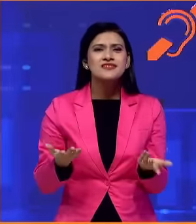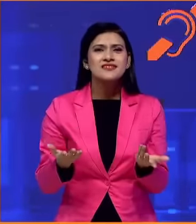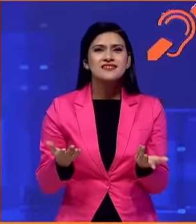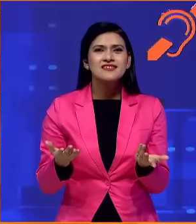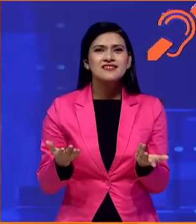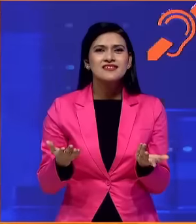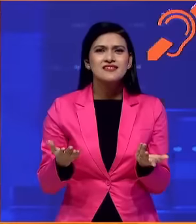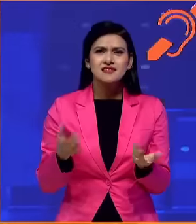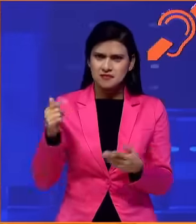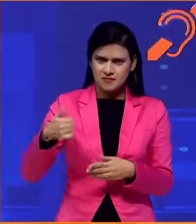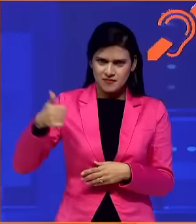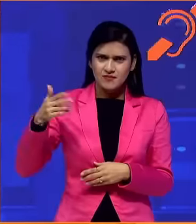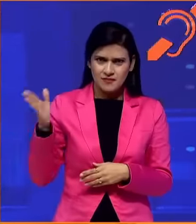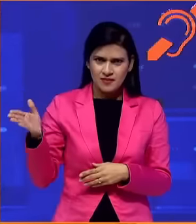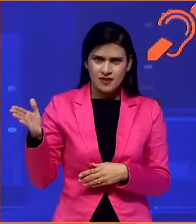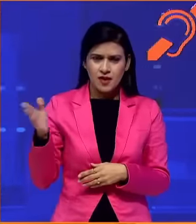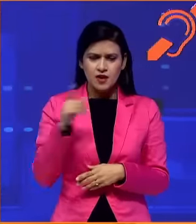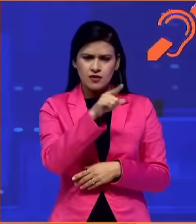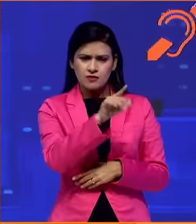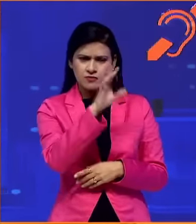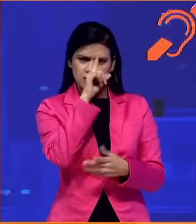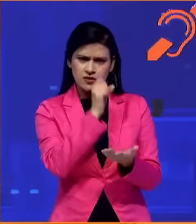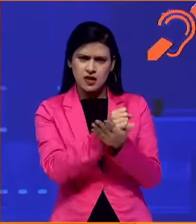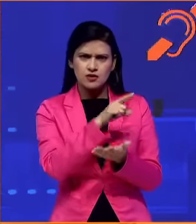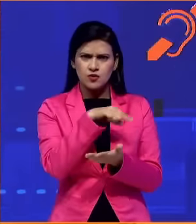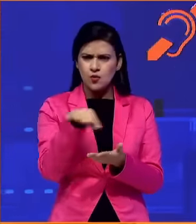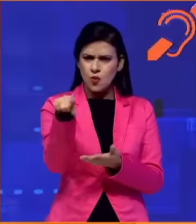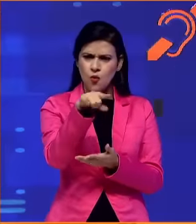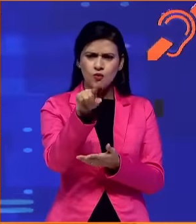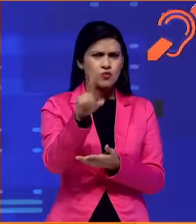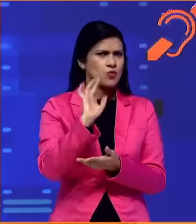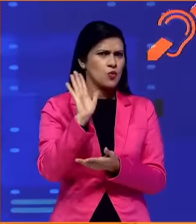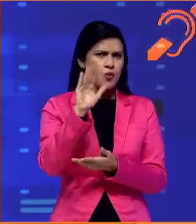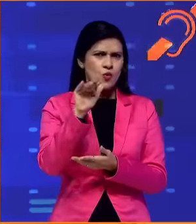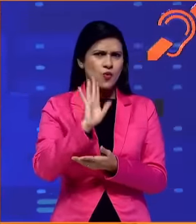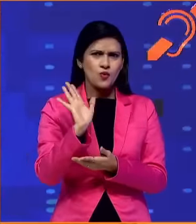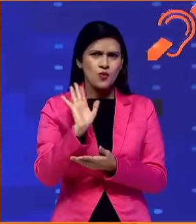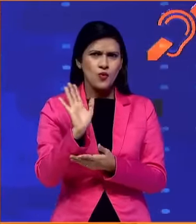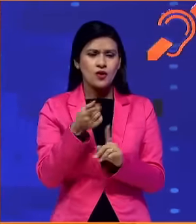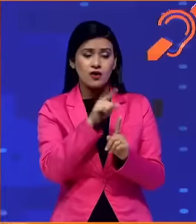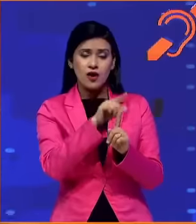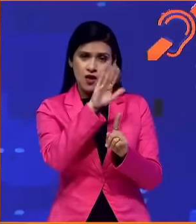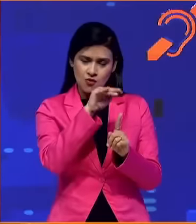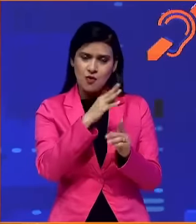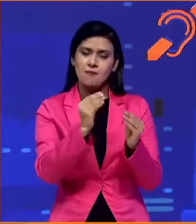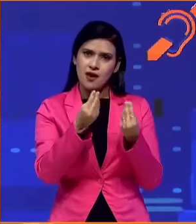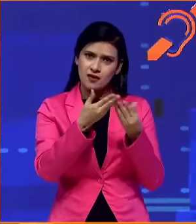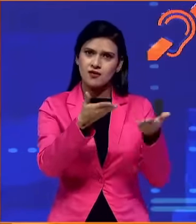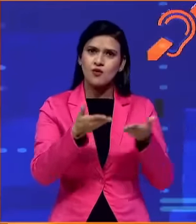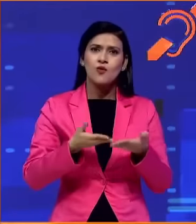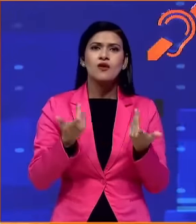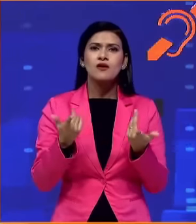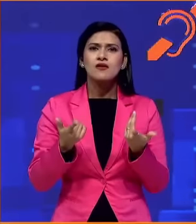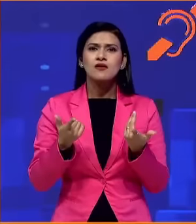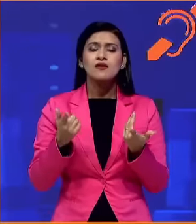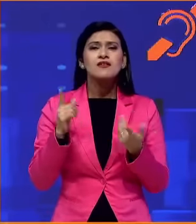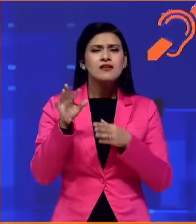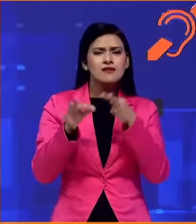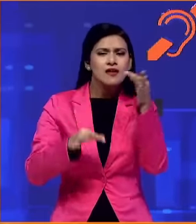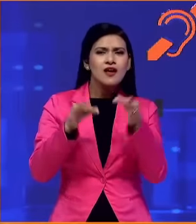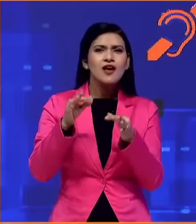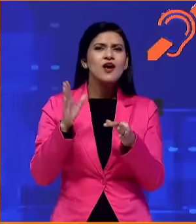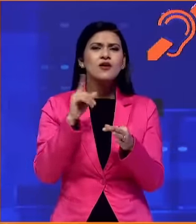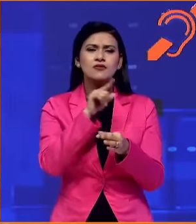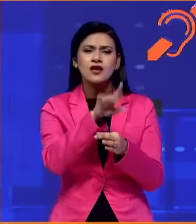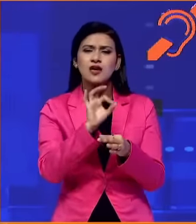बैठेलोगनिमंत्रणकेयोग्यनहींहैं ? तोयहभेदभावक्योंहोरहाहै?भाई, यातोआपउद्योगपतिहों, अभिनेताहों